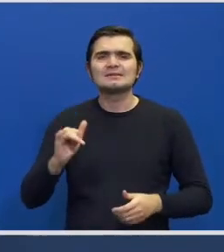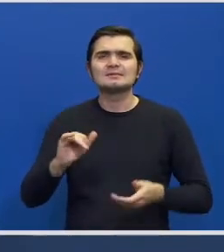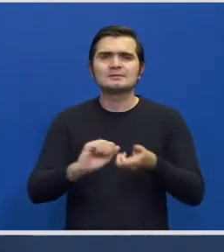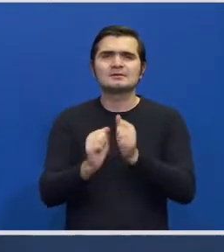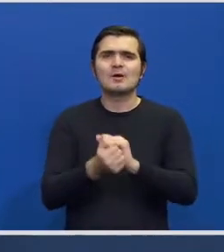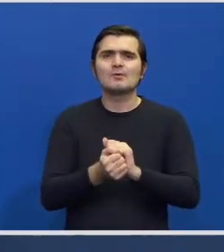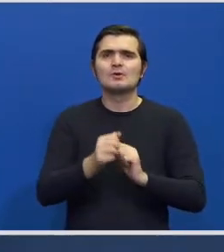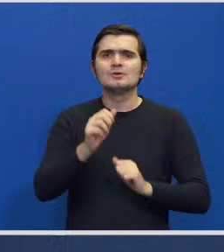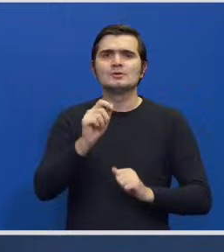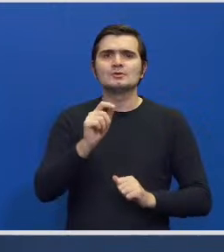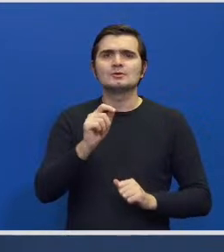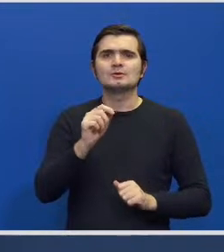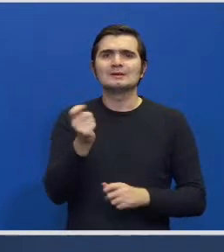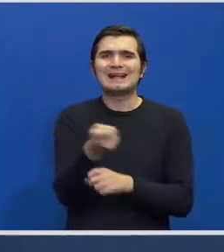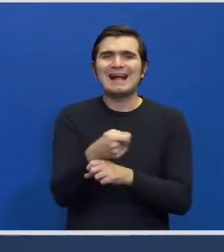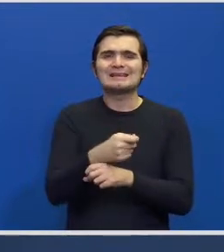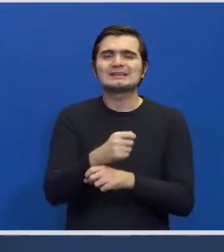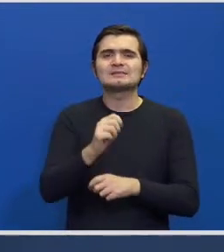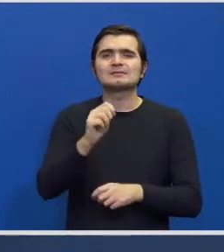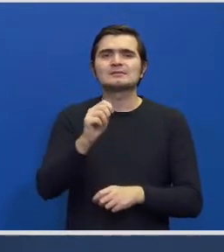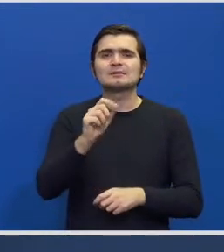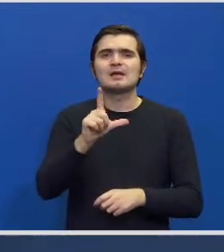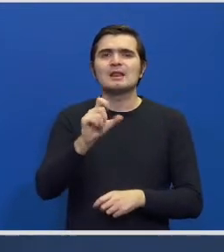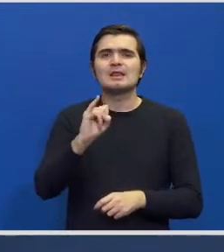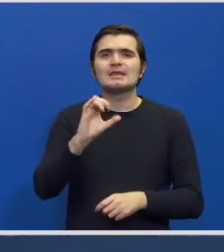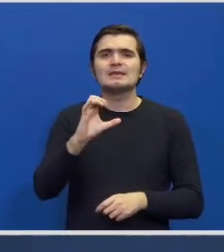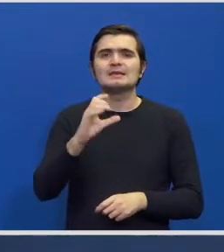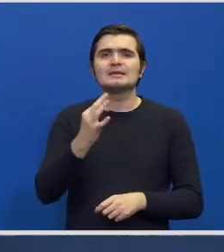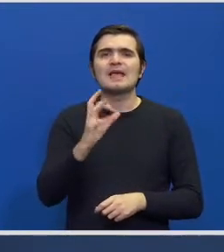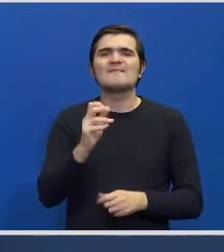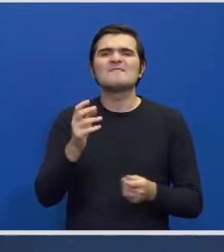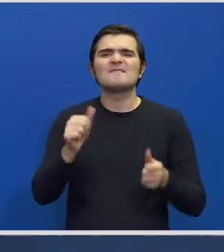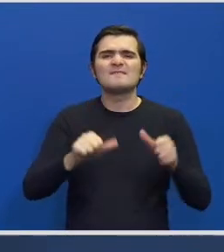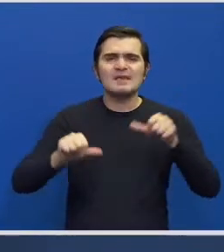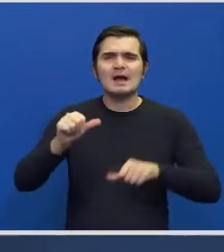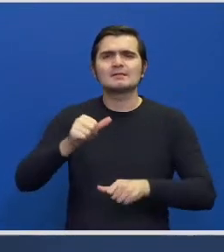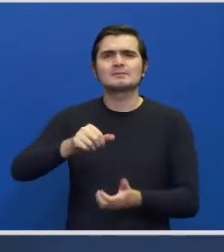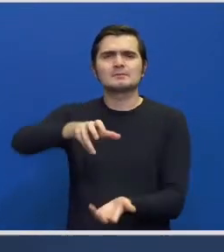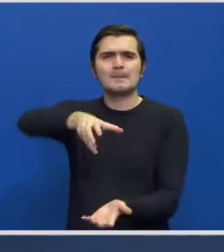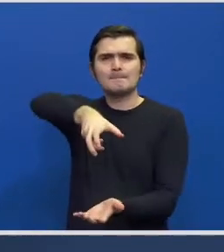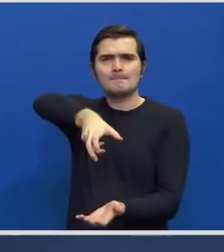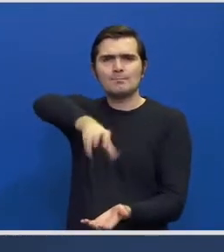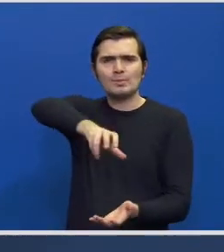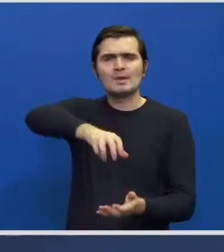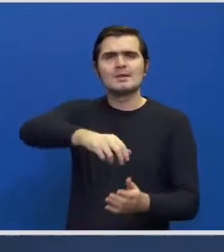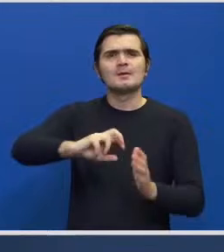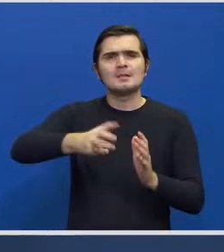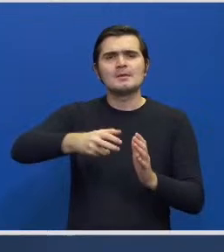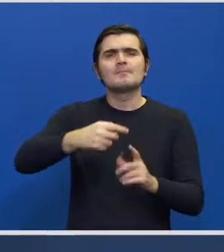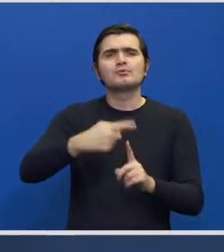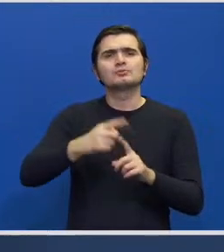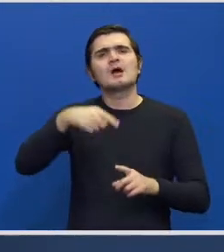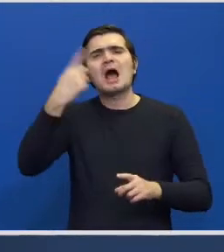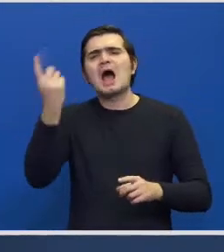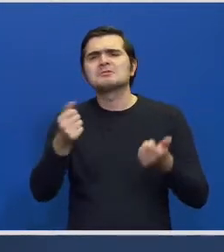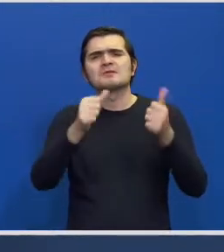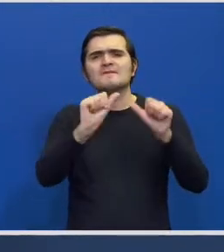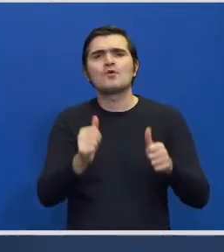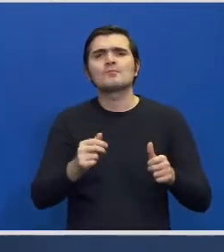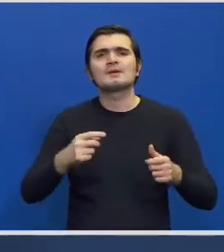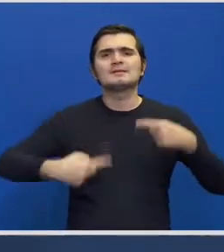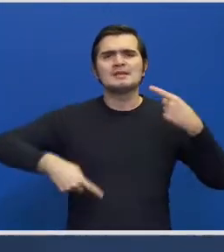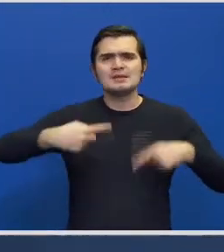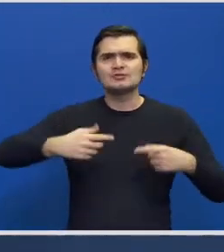foc, peleți, butelie cu gaz lichefiat și alte forme de energie